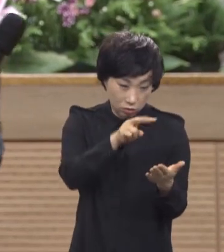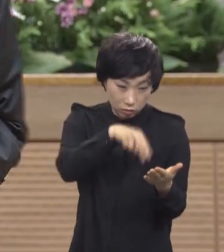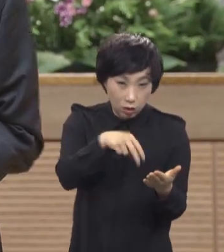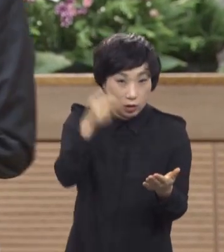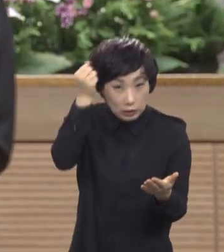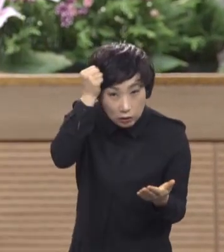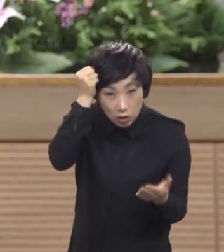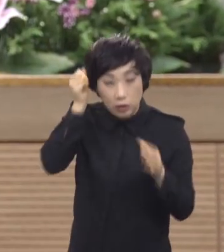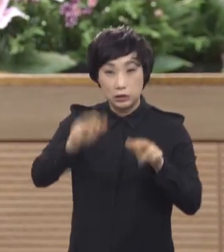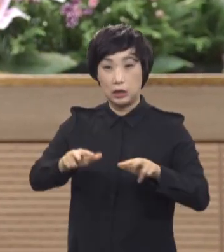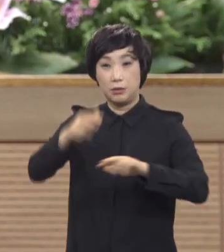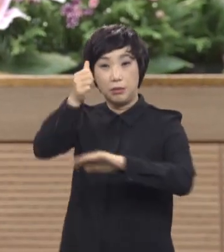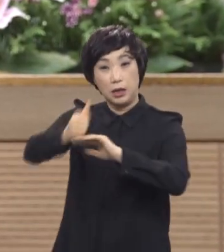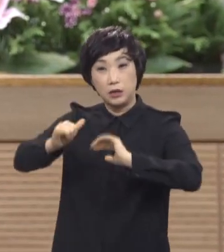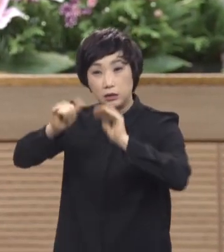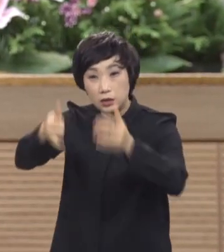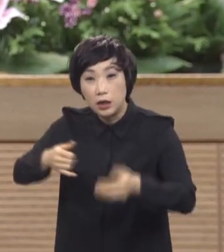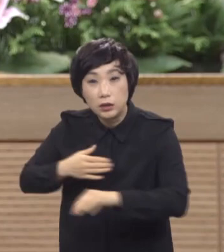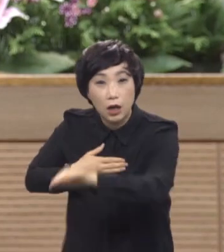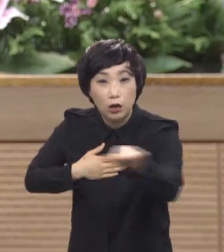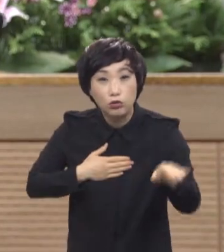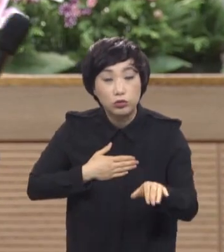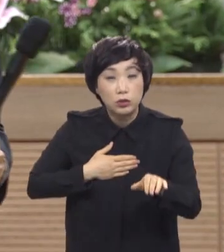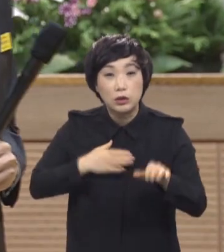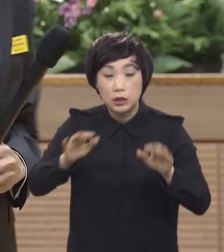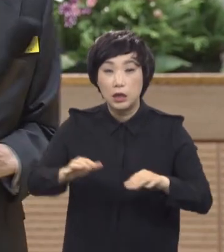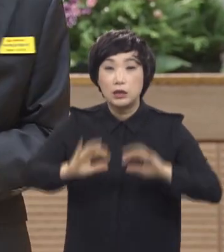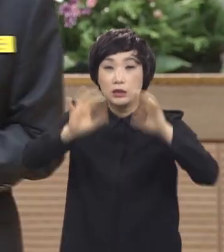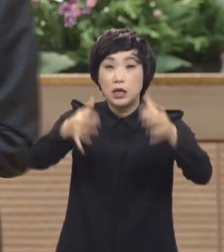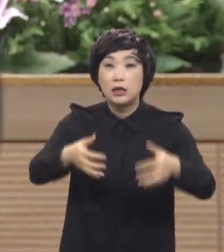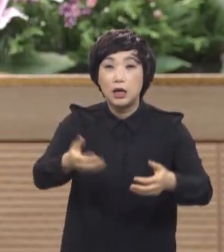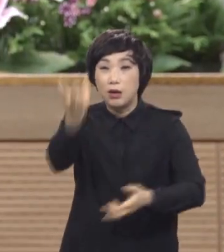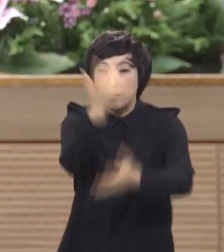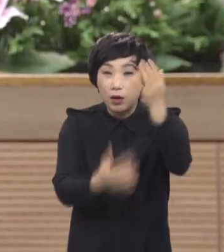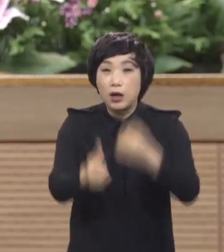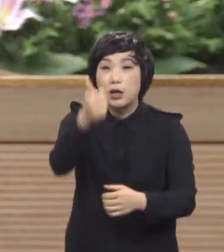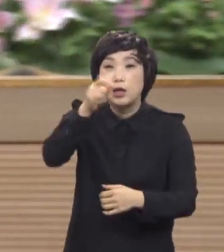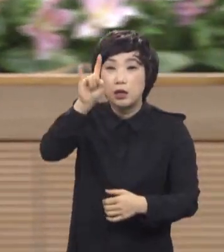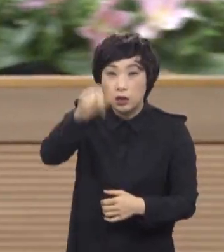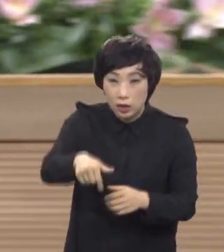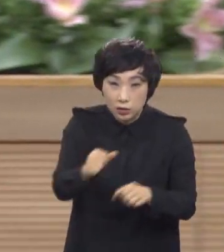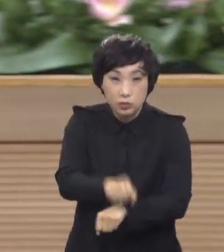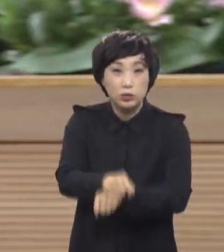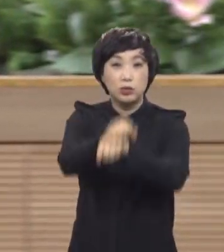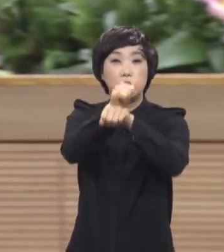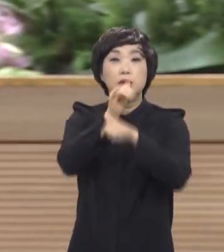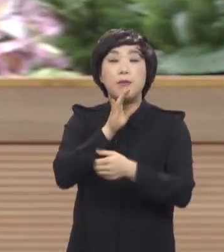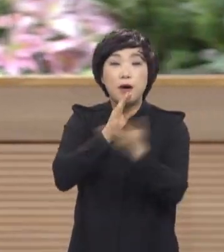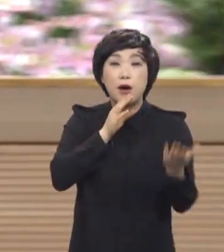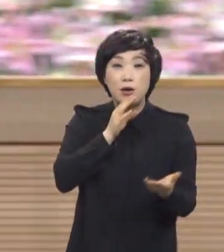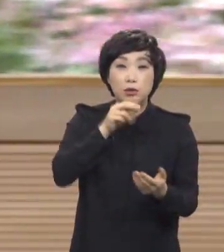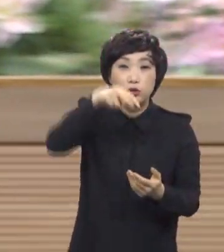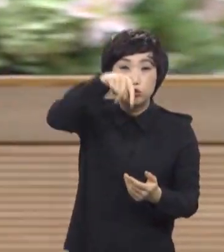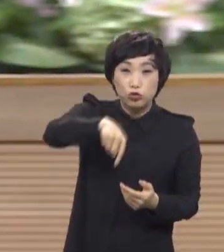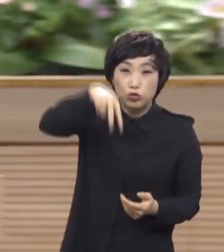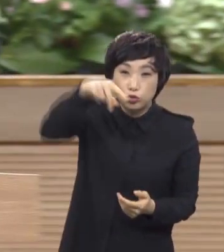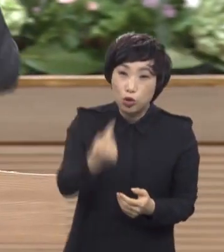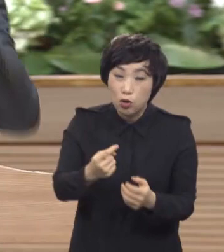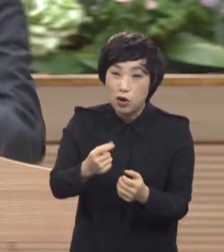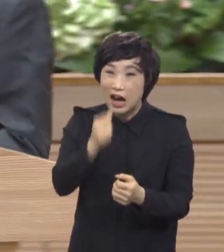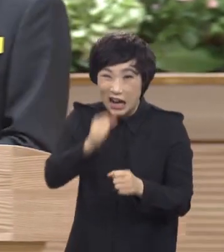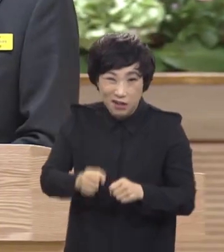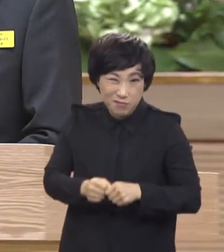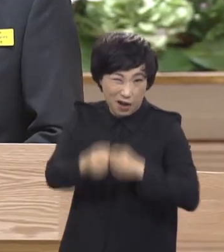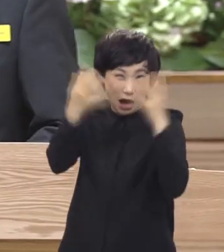말세가 되기 때문에 전 세계가 불탈 핵무기가 준비되어 있고 수수폭탄이 준비되어 있고 그럼